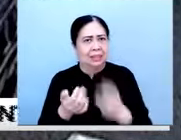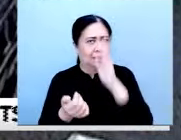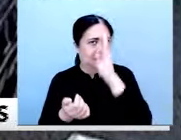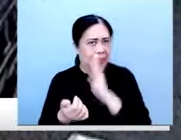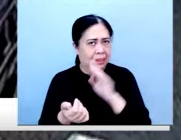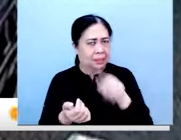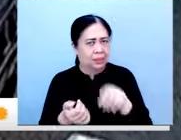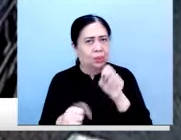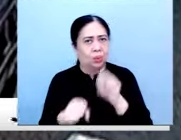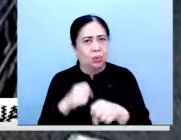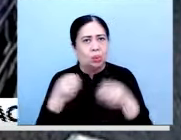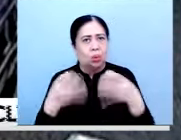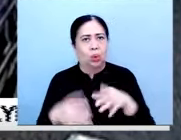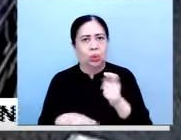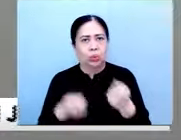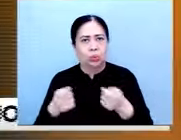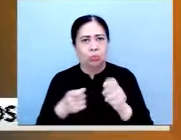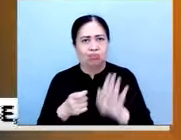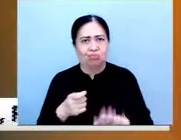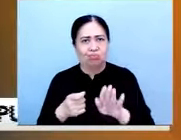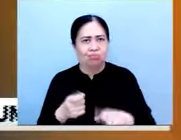kaya nawalan siya ng kontrol dito.